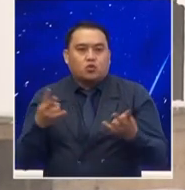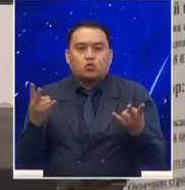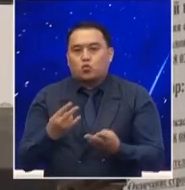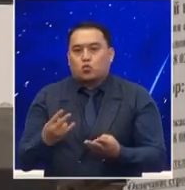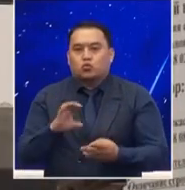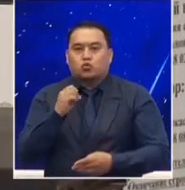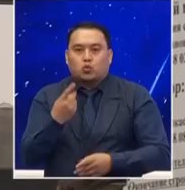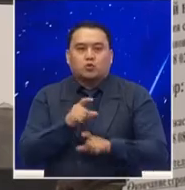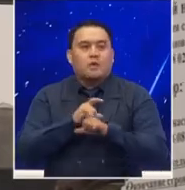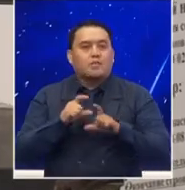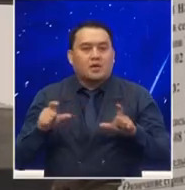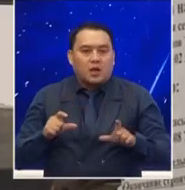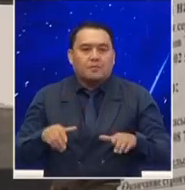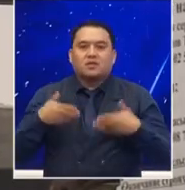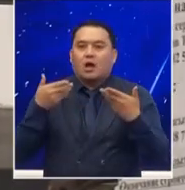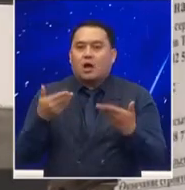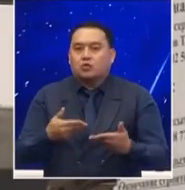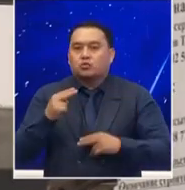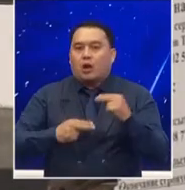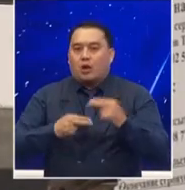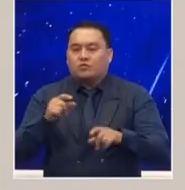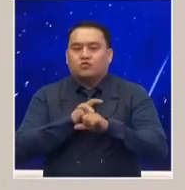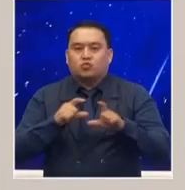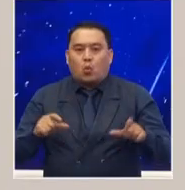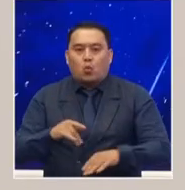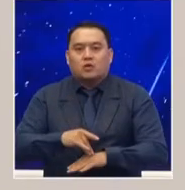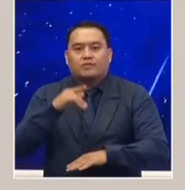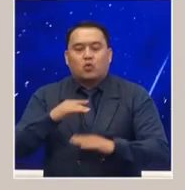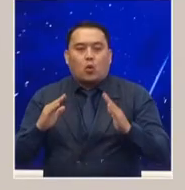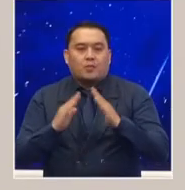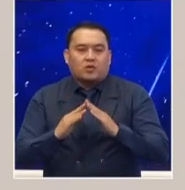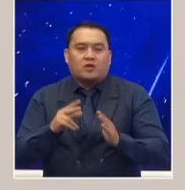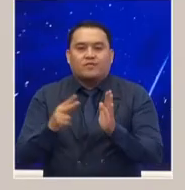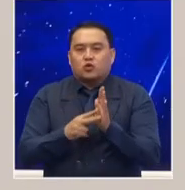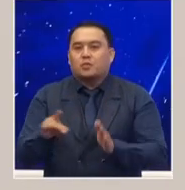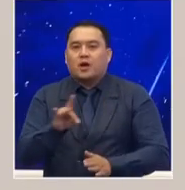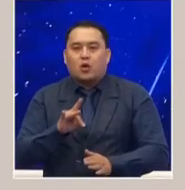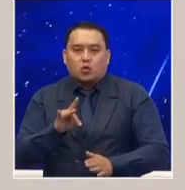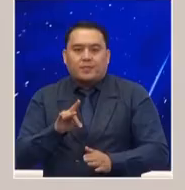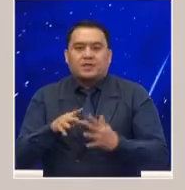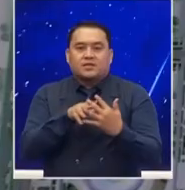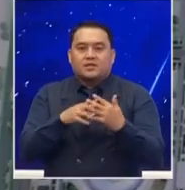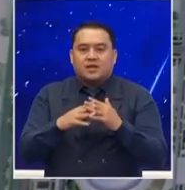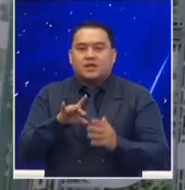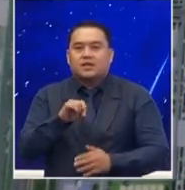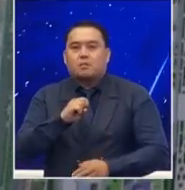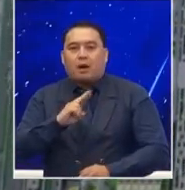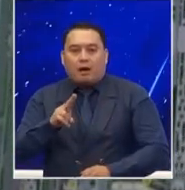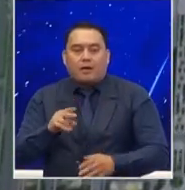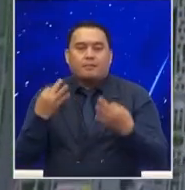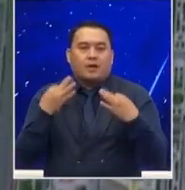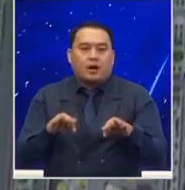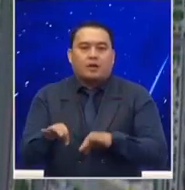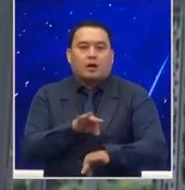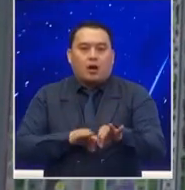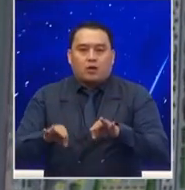новые социальные объекты. Уже предусмотрено строительство школ в коттеджном городке, в 8-м микрорайоне, селе Антамах. Проекты одобрены, и